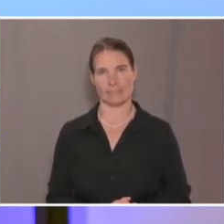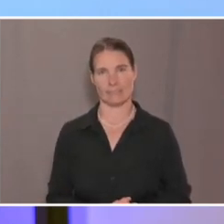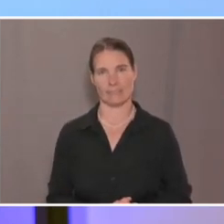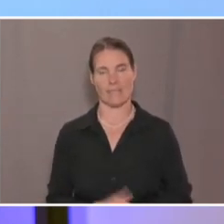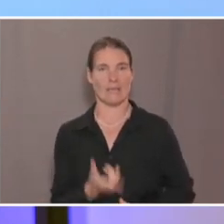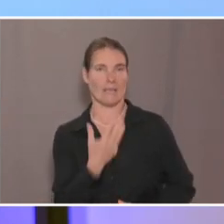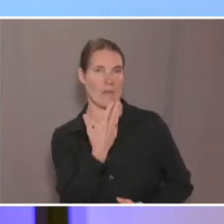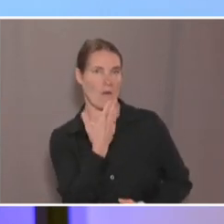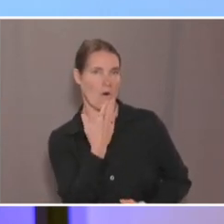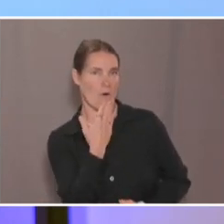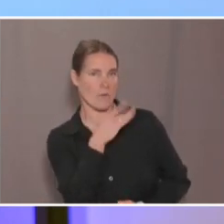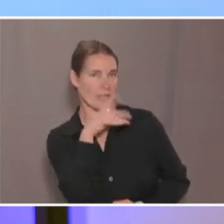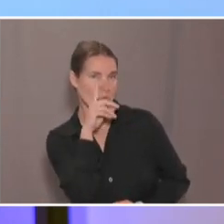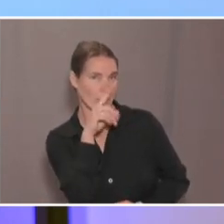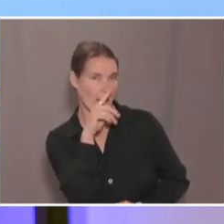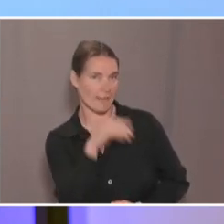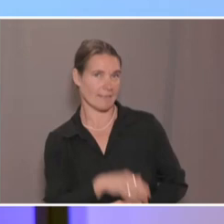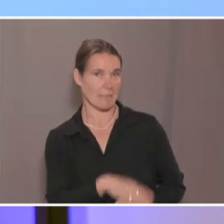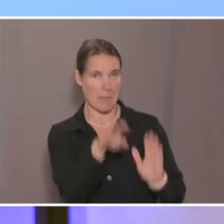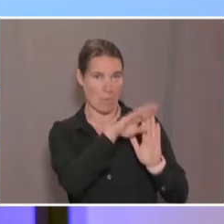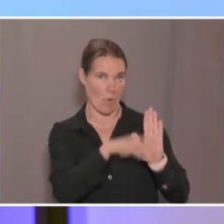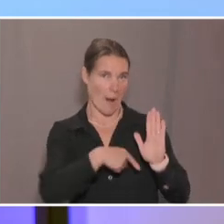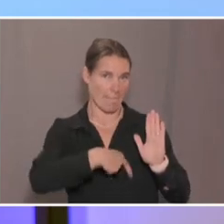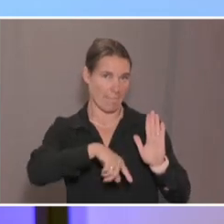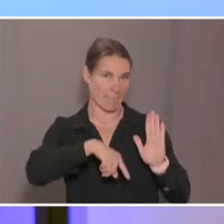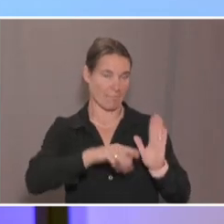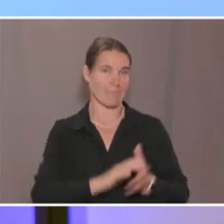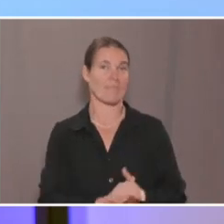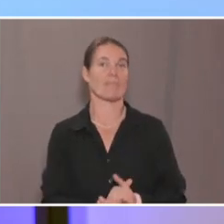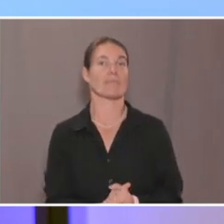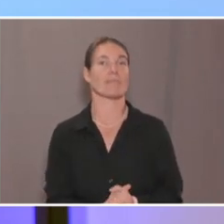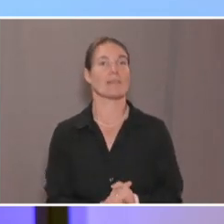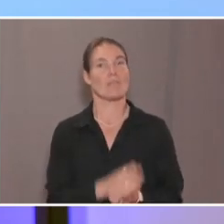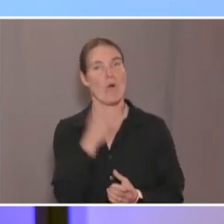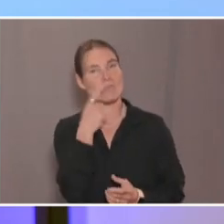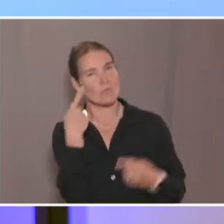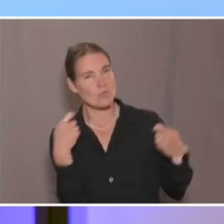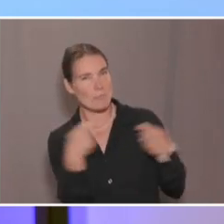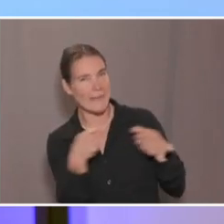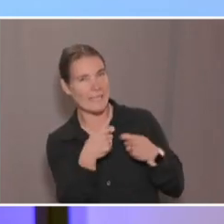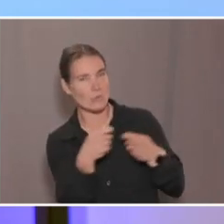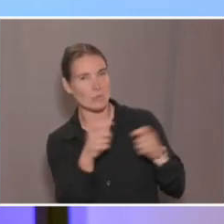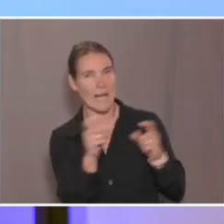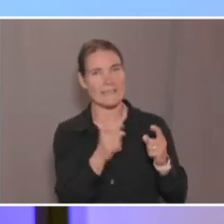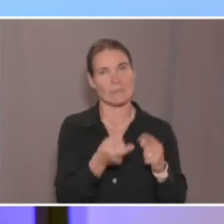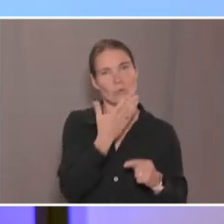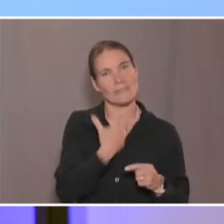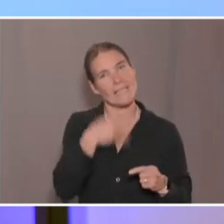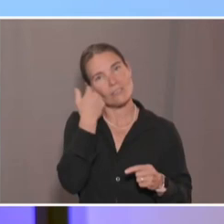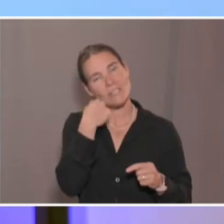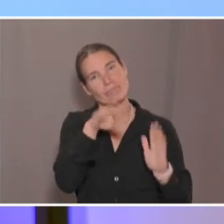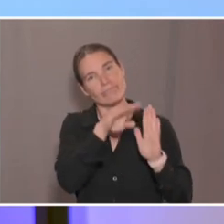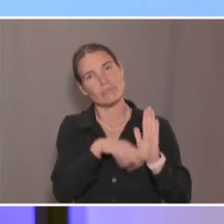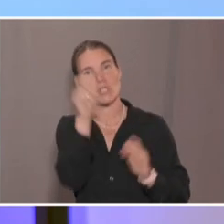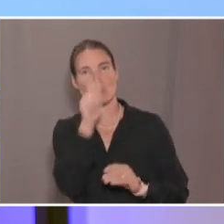hoffe, Sie haben heute alle viel Spaß bei dem Programm, das, wie wir finden, sehr unterhaltsam und spannend geworden ist und komplett gestaltet wurde von Lehrenden